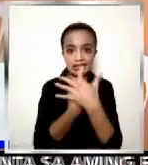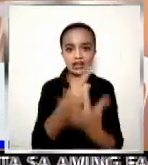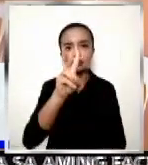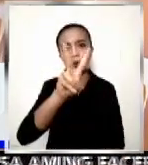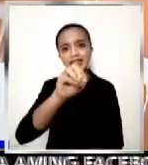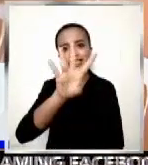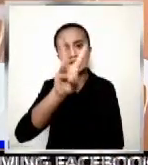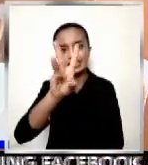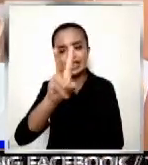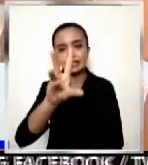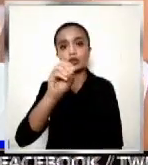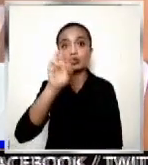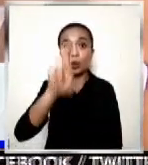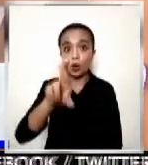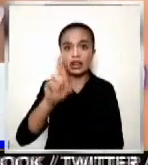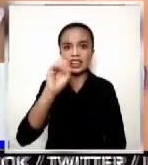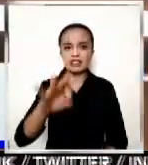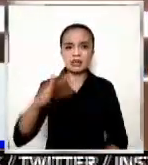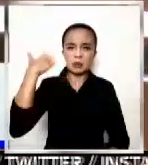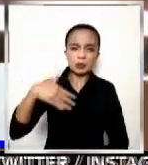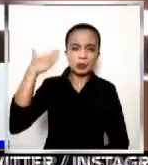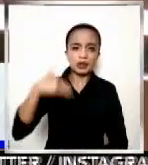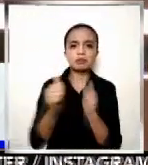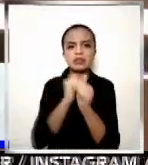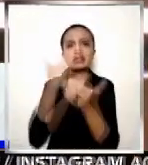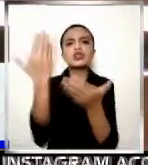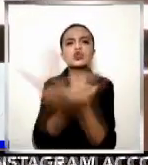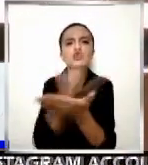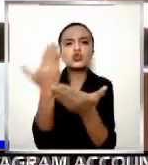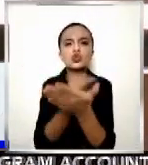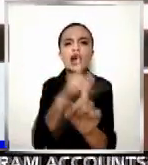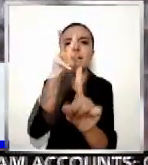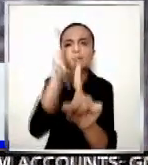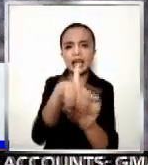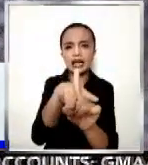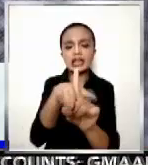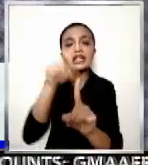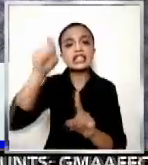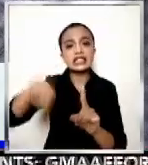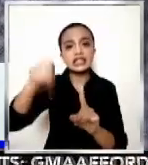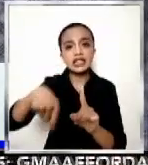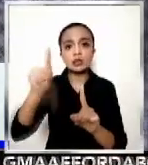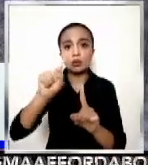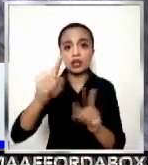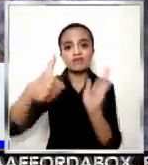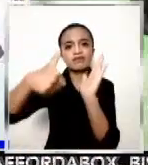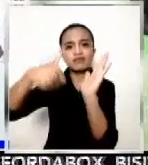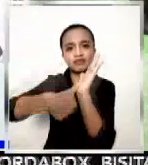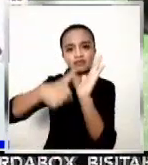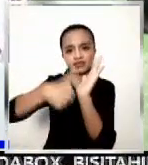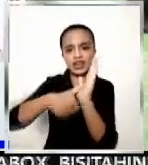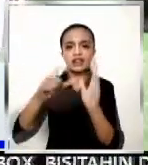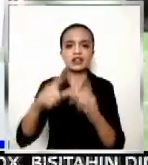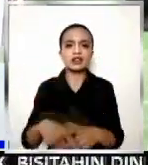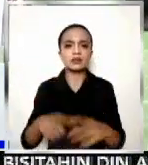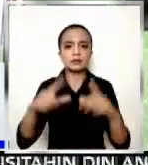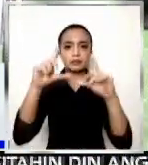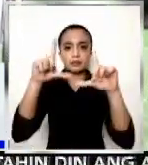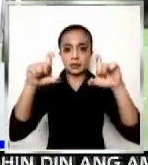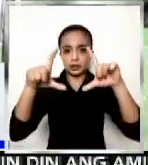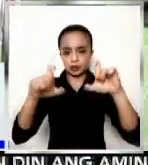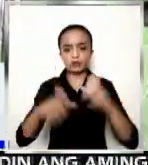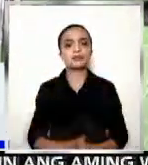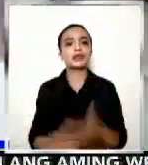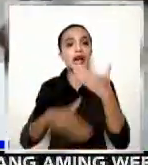pa rito, parang new application na kung saan kailangan ng inyong biometrics at litrato. Sa ngayon, sa NCR pa lang ang